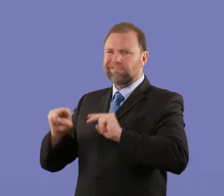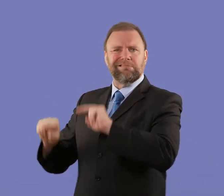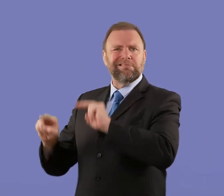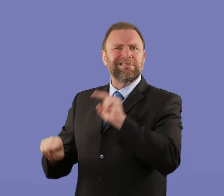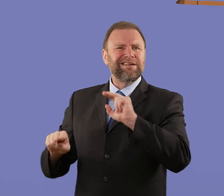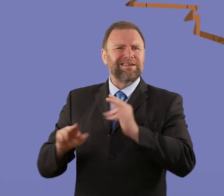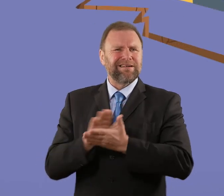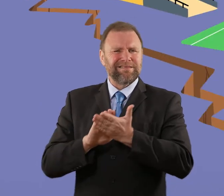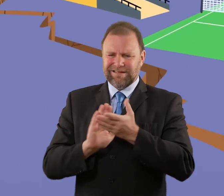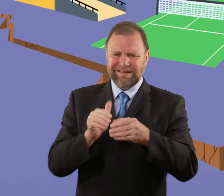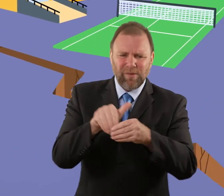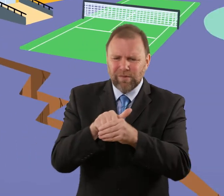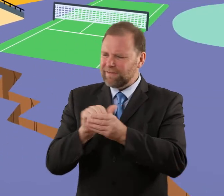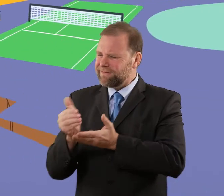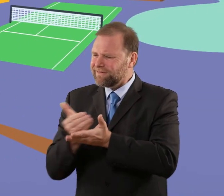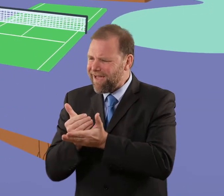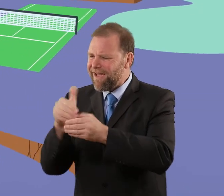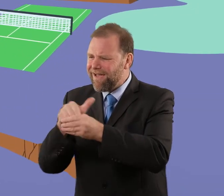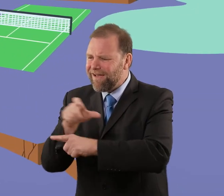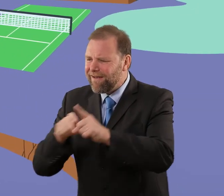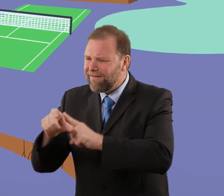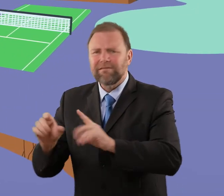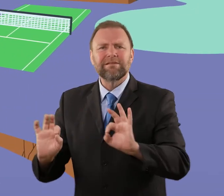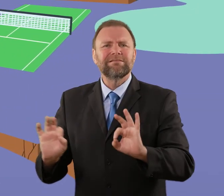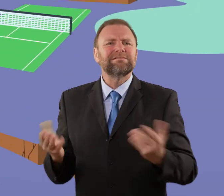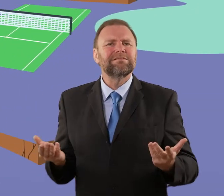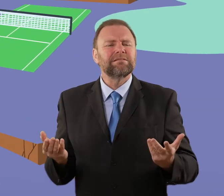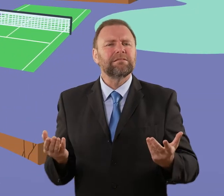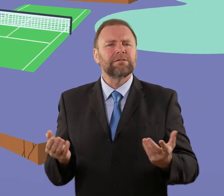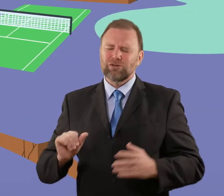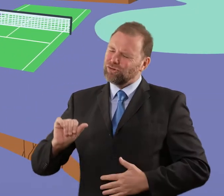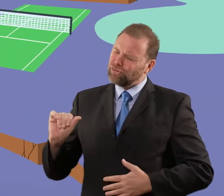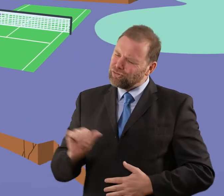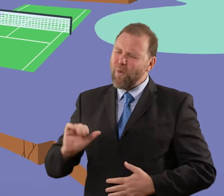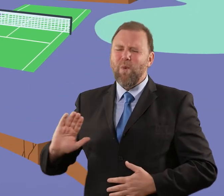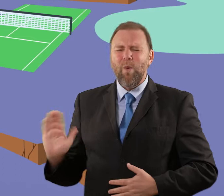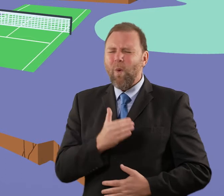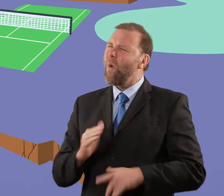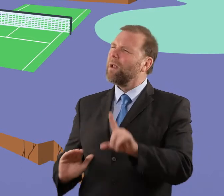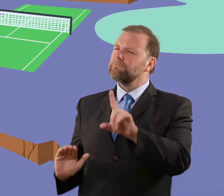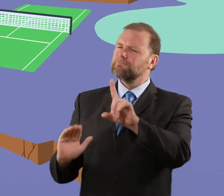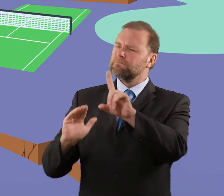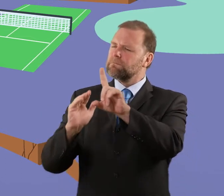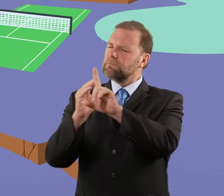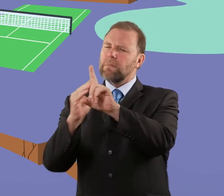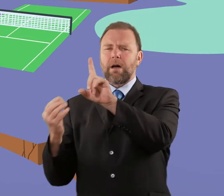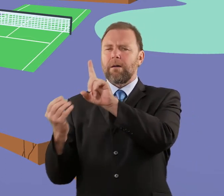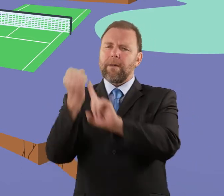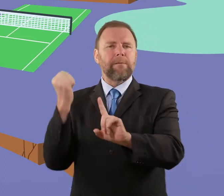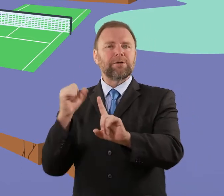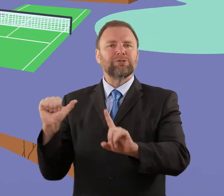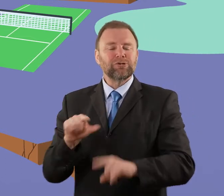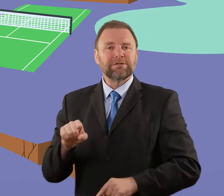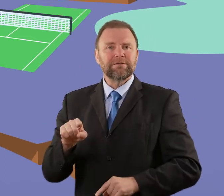i gyd allu cyrraedd ein llawn botensial. Bydd y ddyletswydd yn helpu i greu Cymru decach ac yn gwella canlyniadau i'r